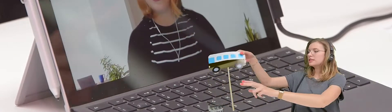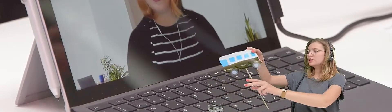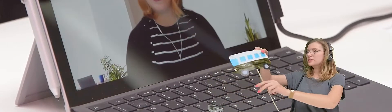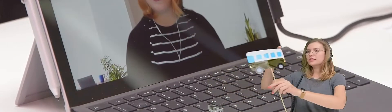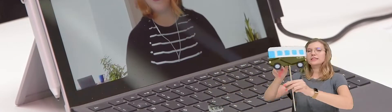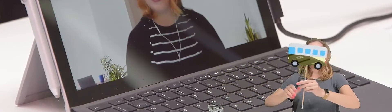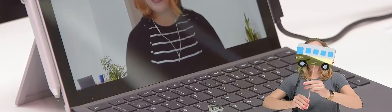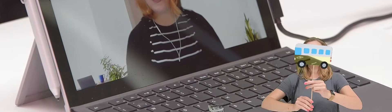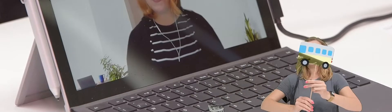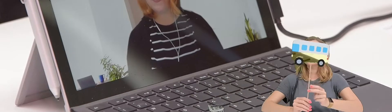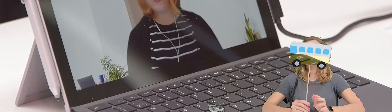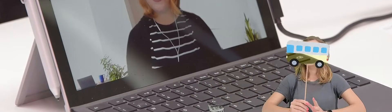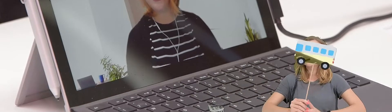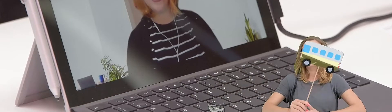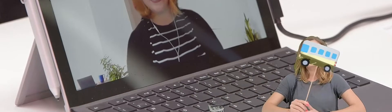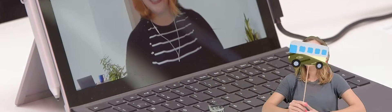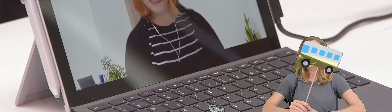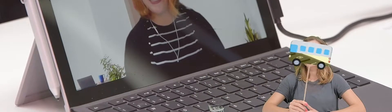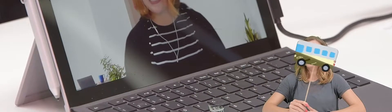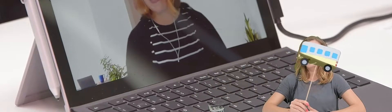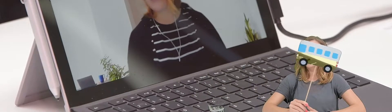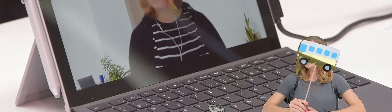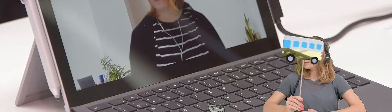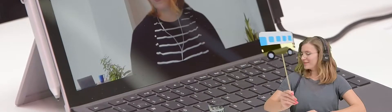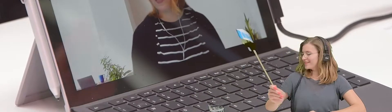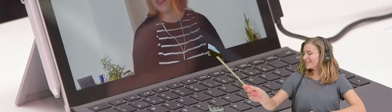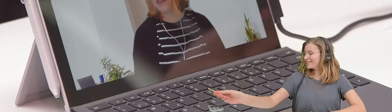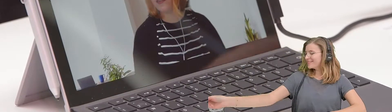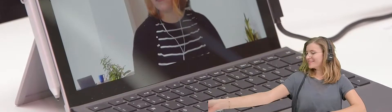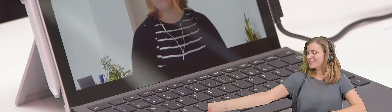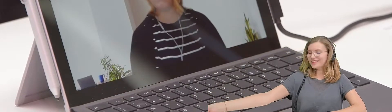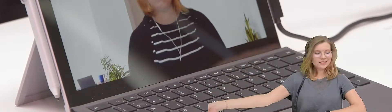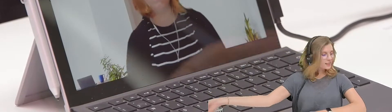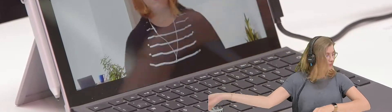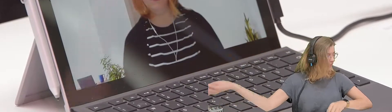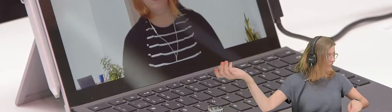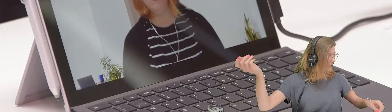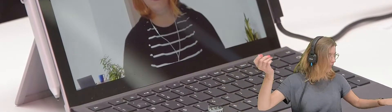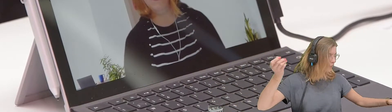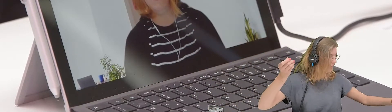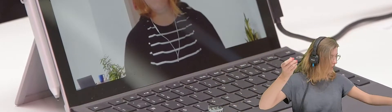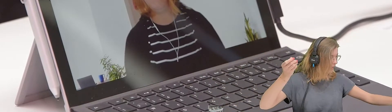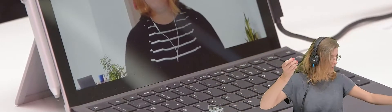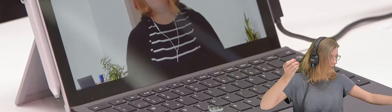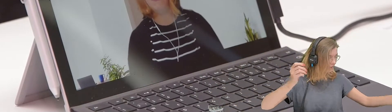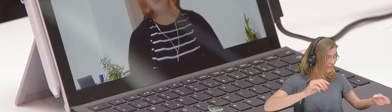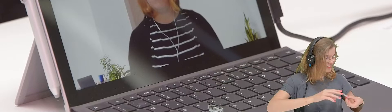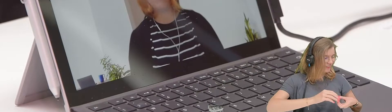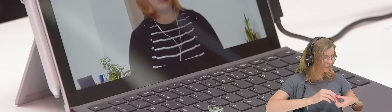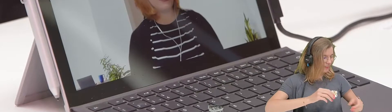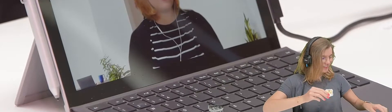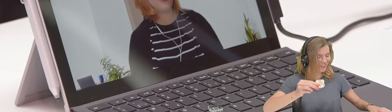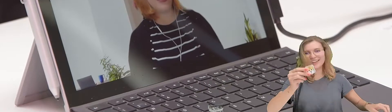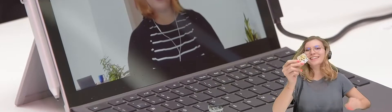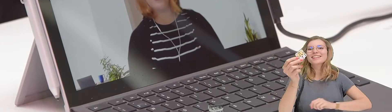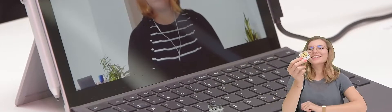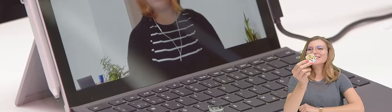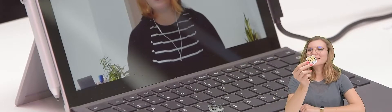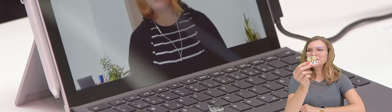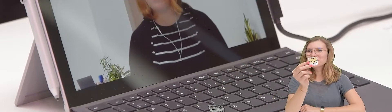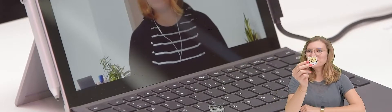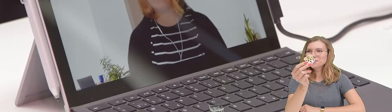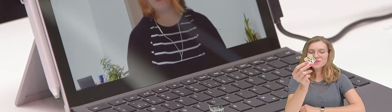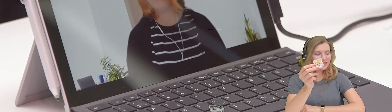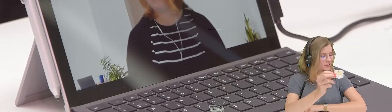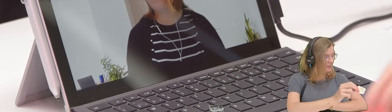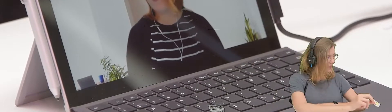mal sieht. Das ist hier interaktiv heute. Genau, da gibt es noch Tiere. Tiere habe ich auch. Ich habe alles da.